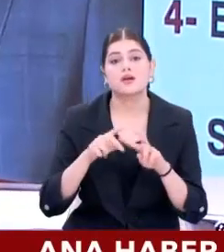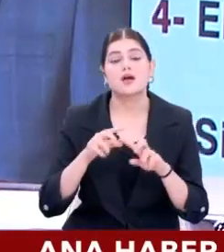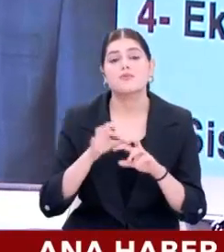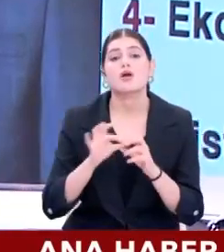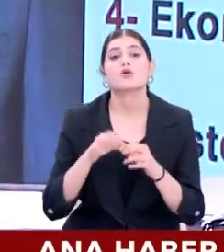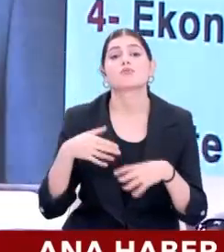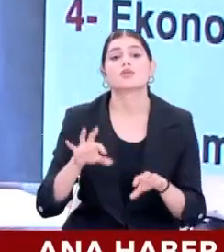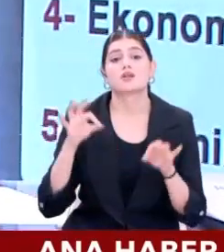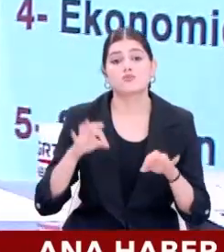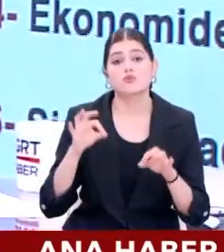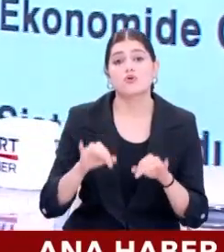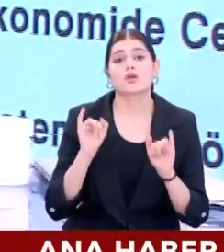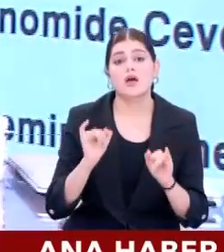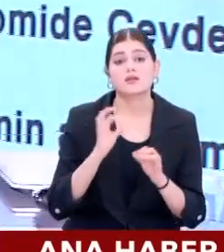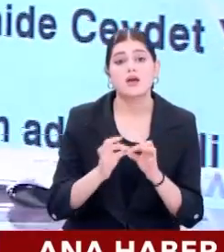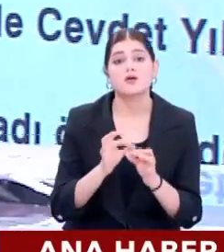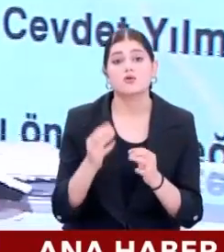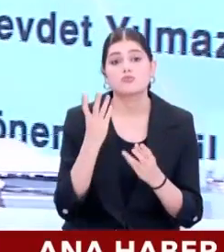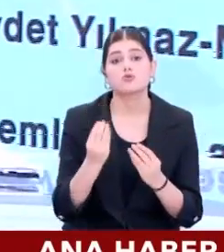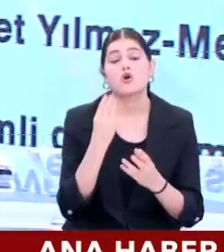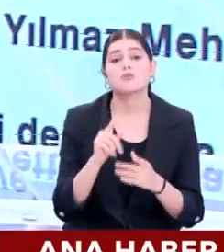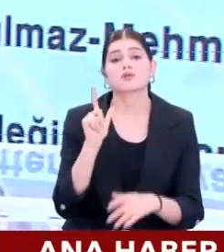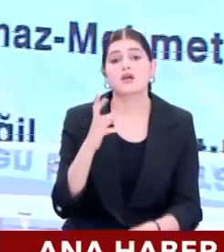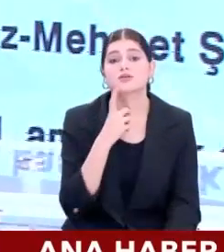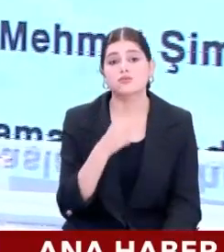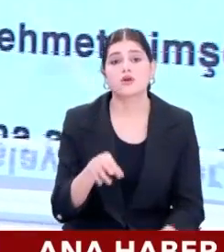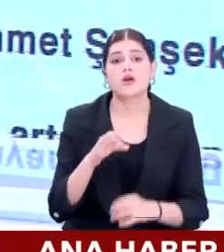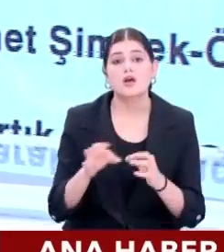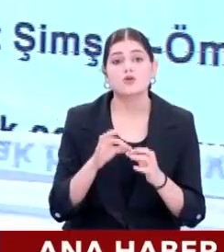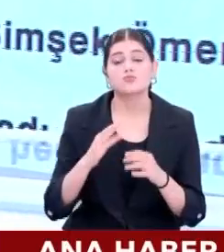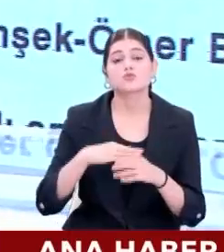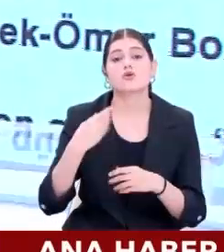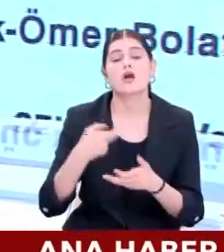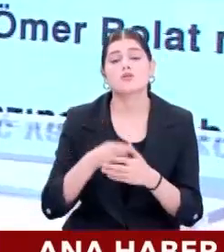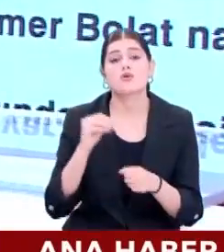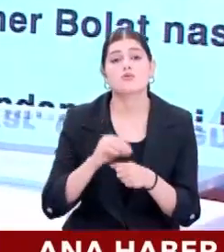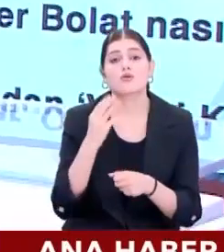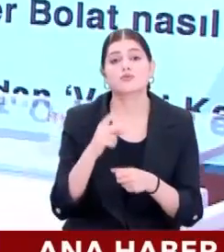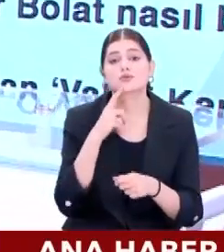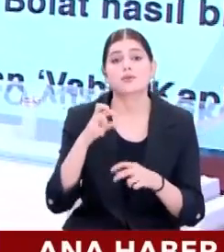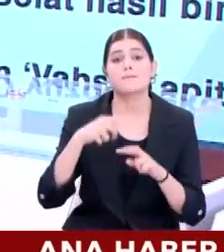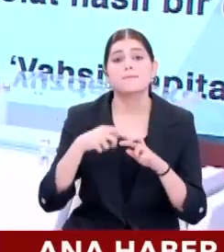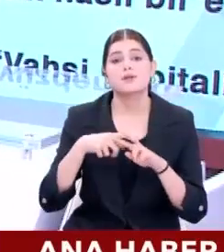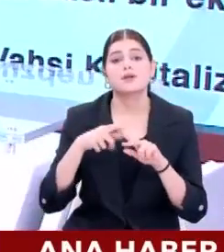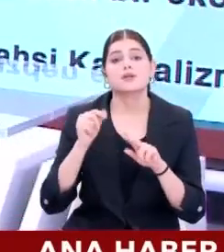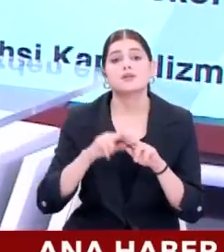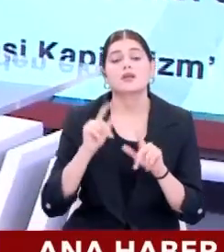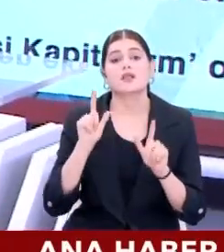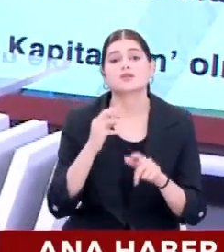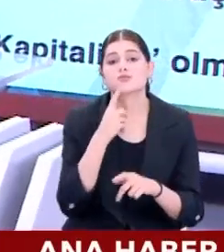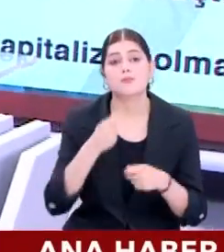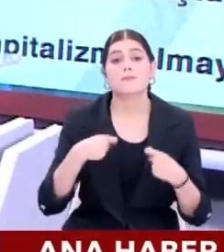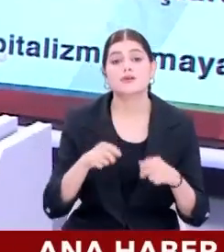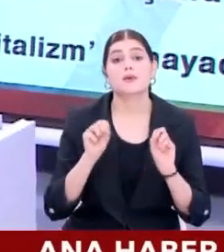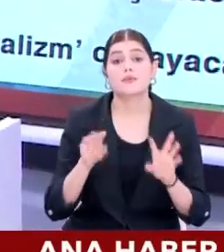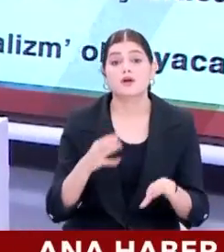değil ama bugünün koşullarına uygun bir ekonomiye dönülmesi lazım o ekonominin ismi sonra da konulabilir Ama öncelikle pratik lazım tamamen piyasaya